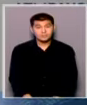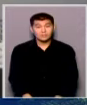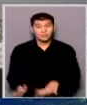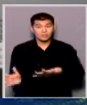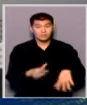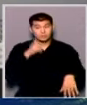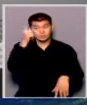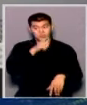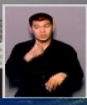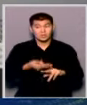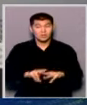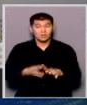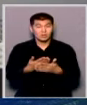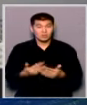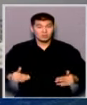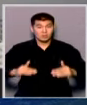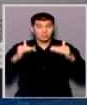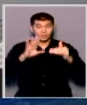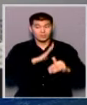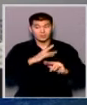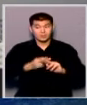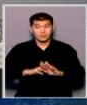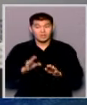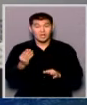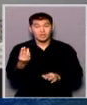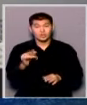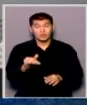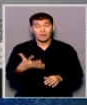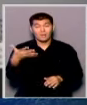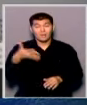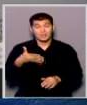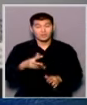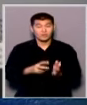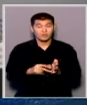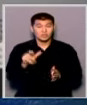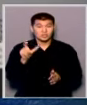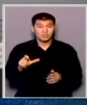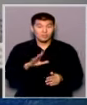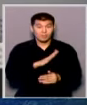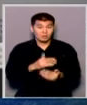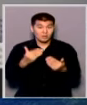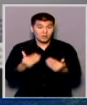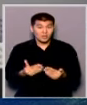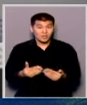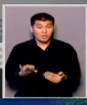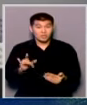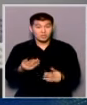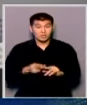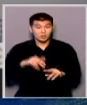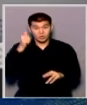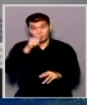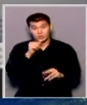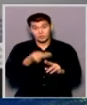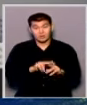прошлом году самый высокий показатель был зафиксирован в июле месяце – 5867 случаев. А в июле текущего